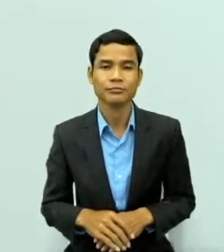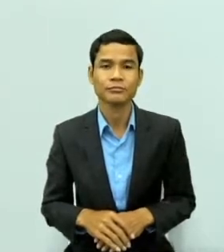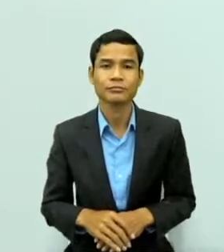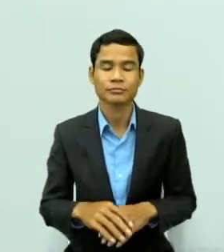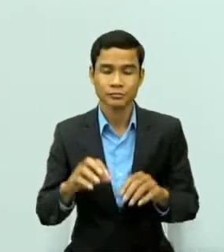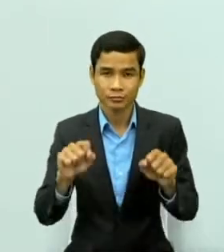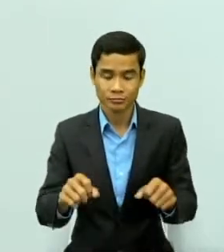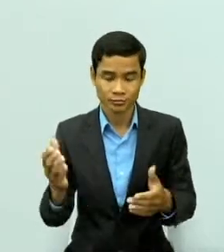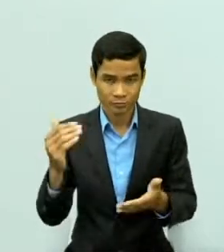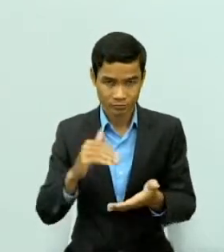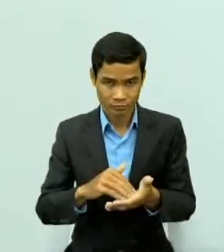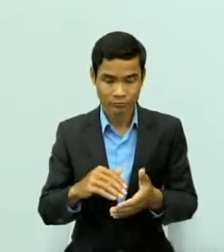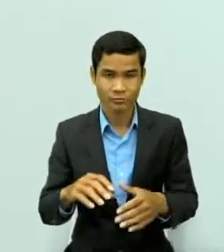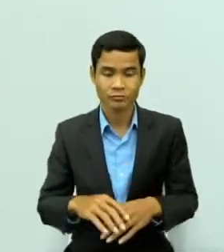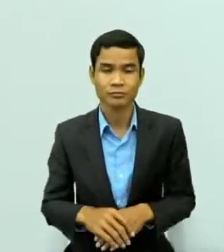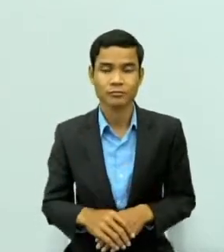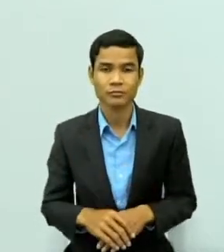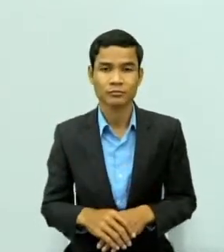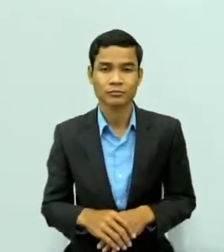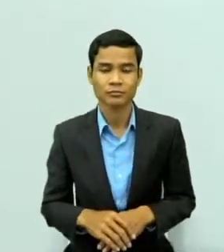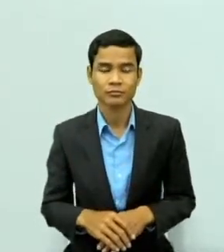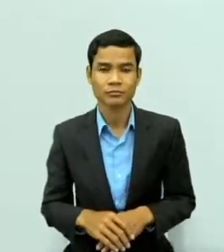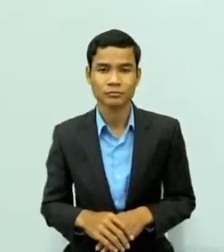ចាម្ដងទៀតកូន